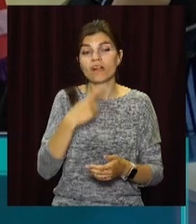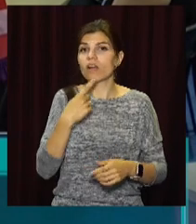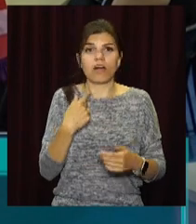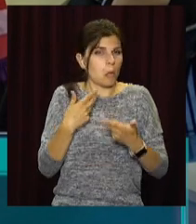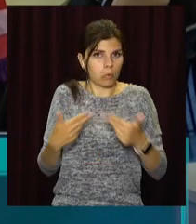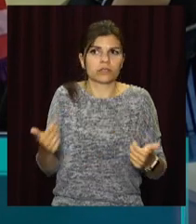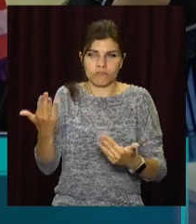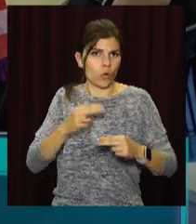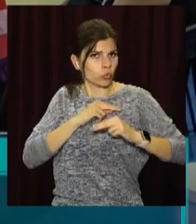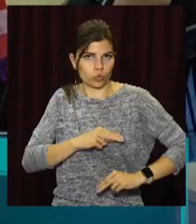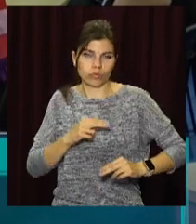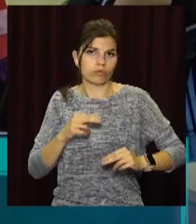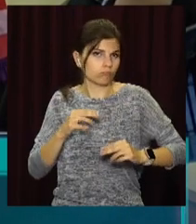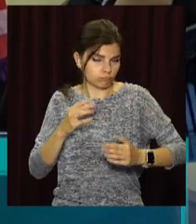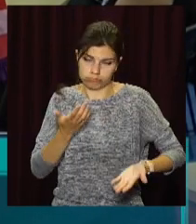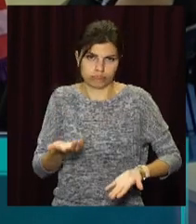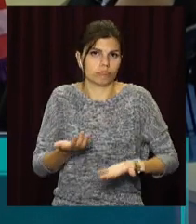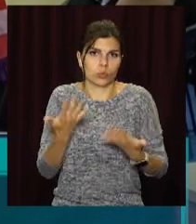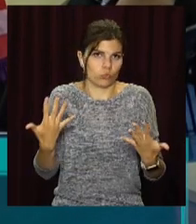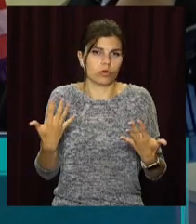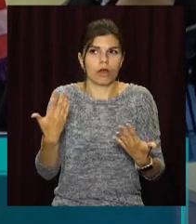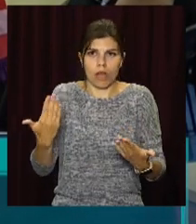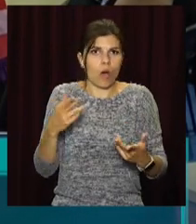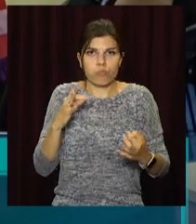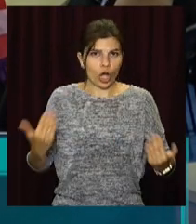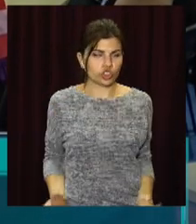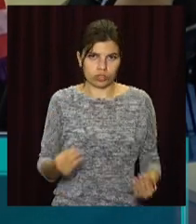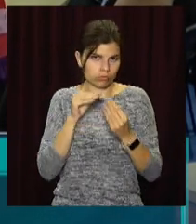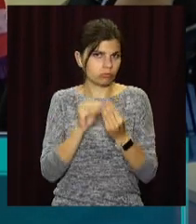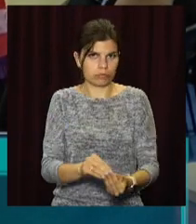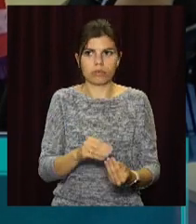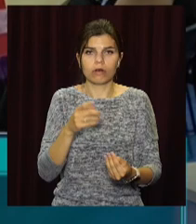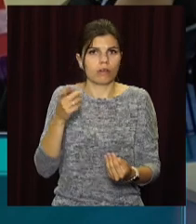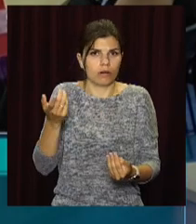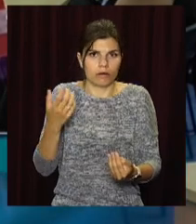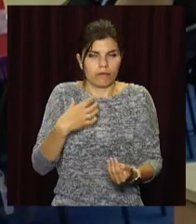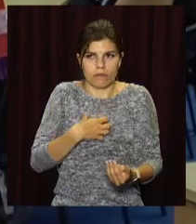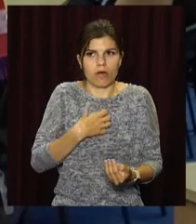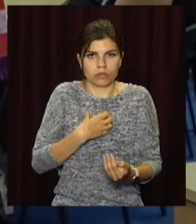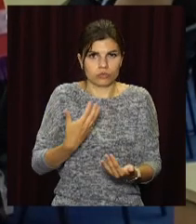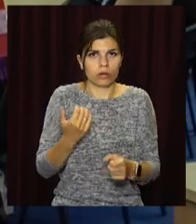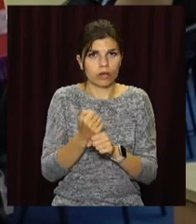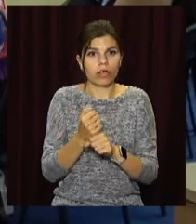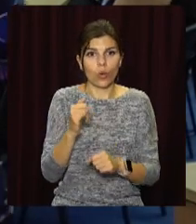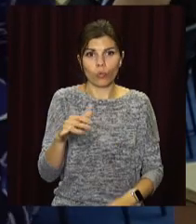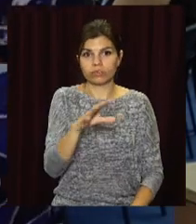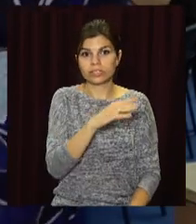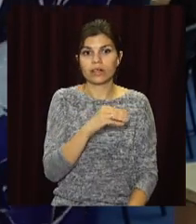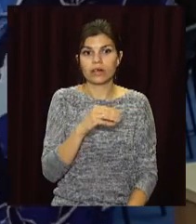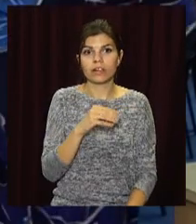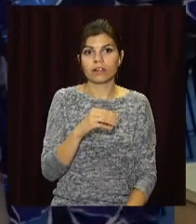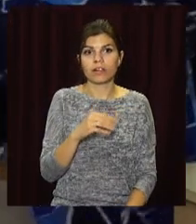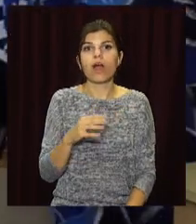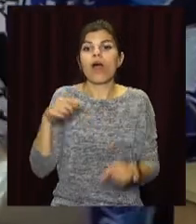труда, определенного этапа жизни, который прошел и который последний год у нас был у всех